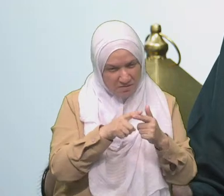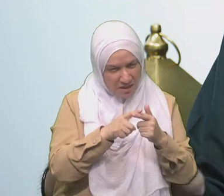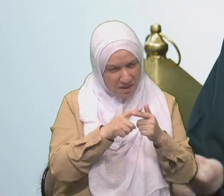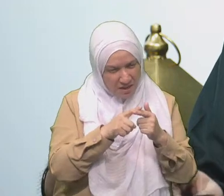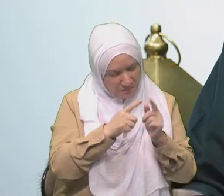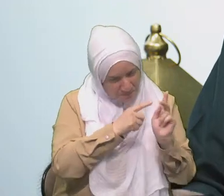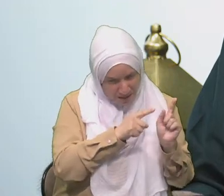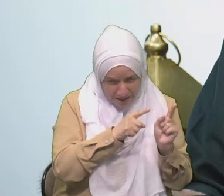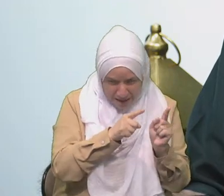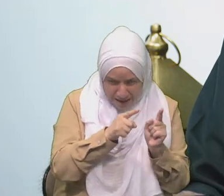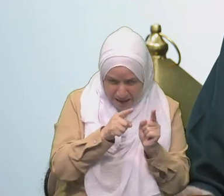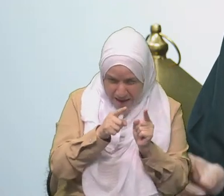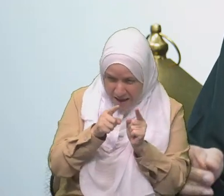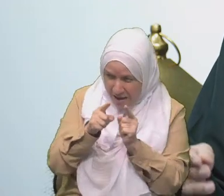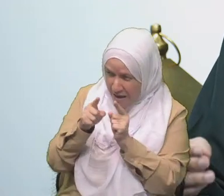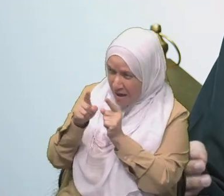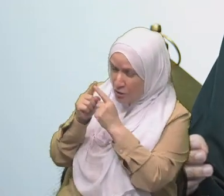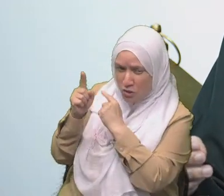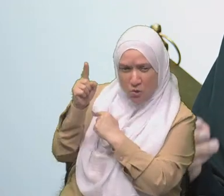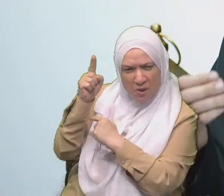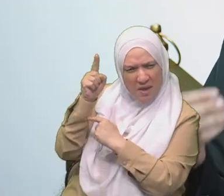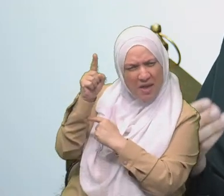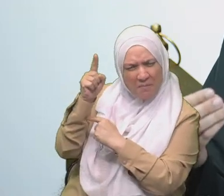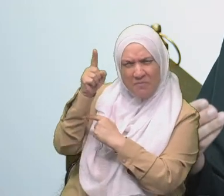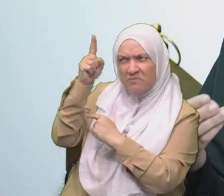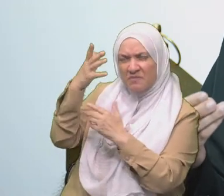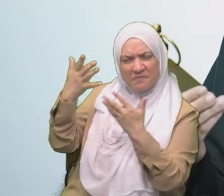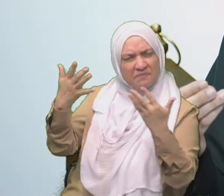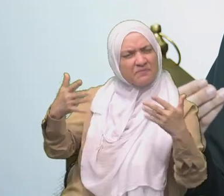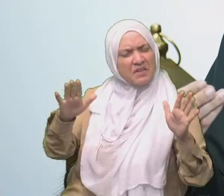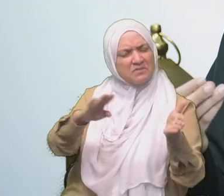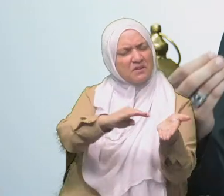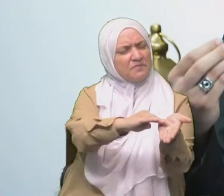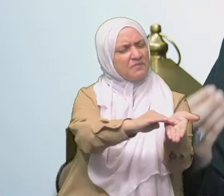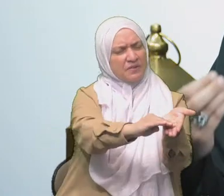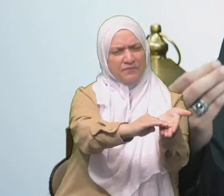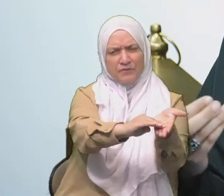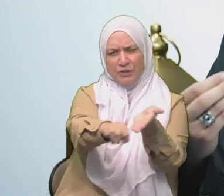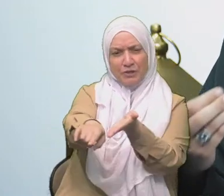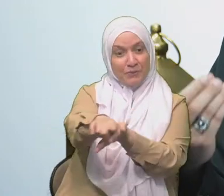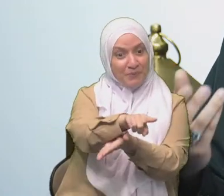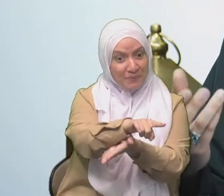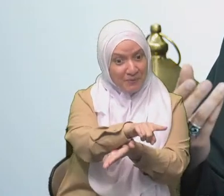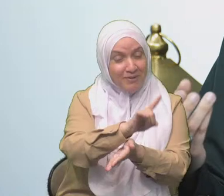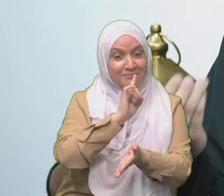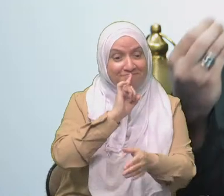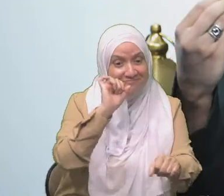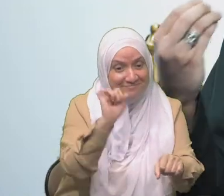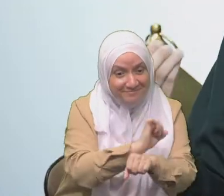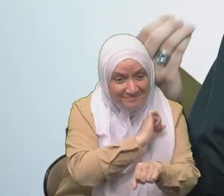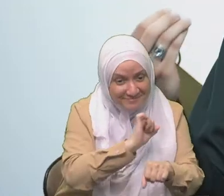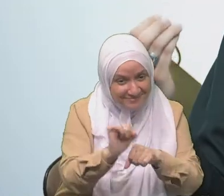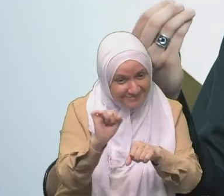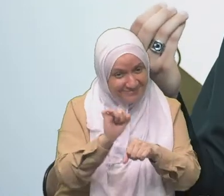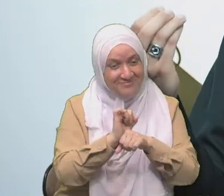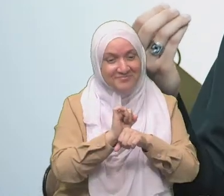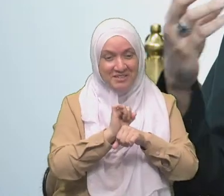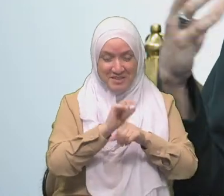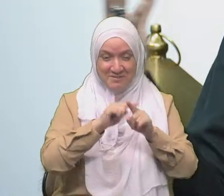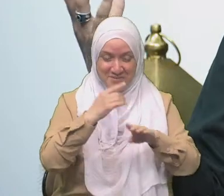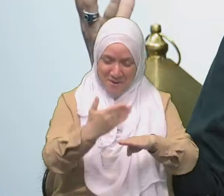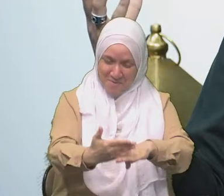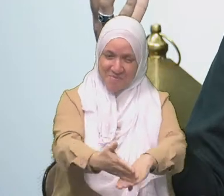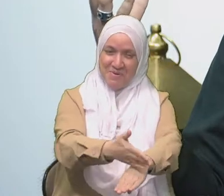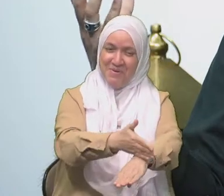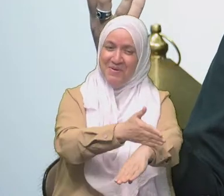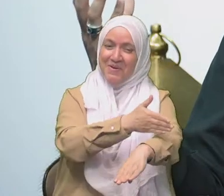because Allah is who He is. And that's also like some people, وَمَا قَدَرَ اللَّهَ حَقَّ قَدْرِهِ. That's also taking away from, like